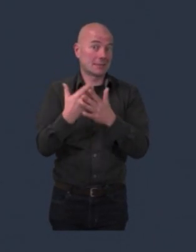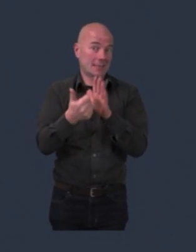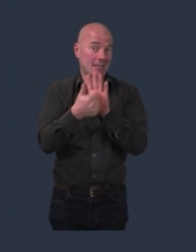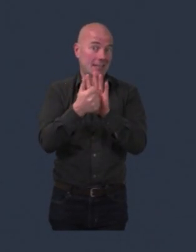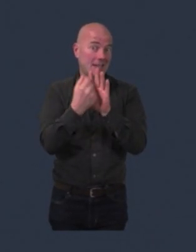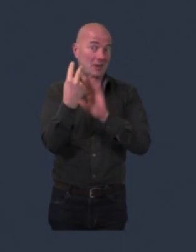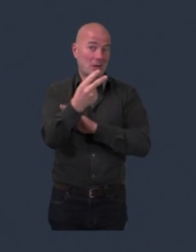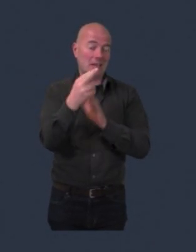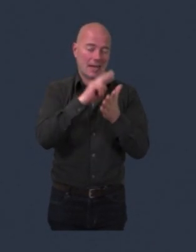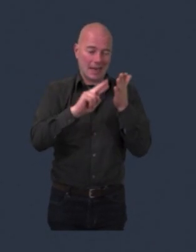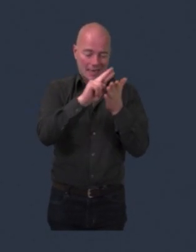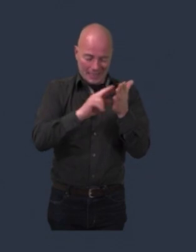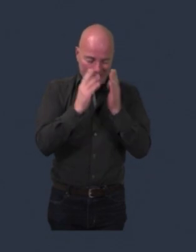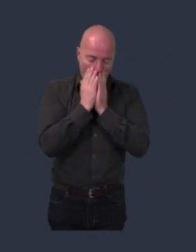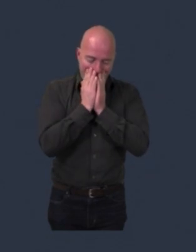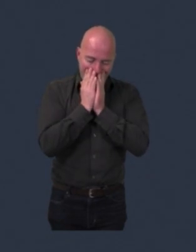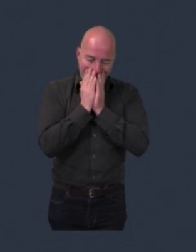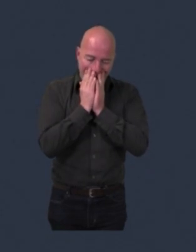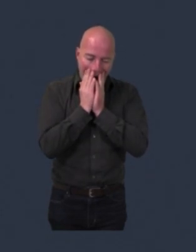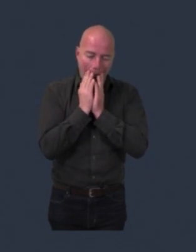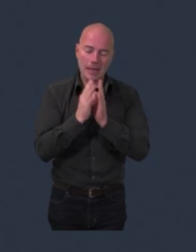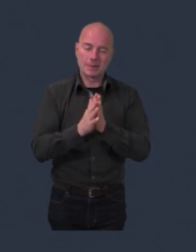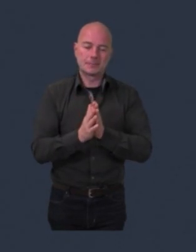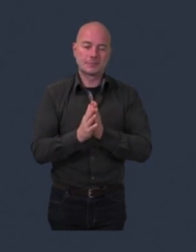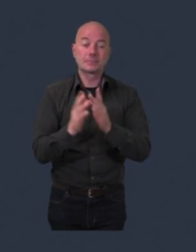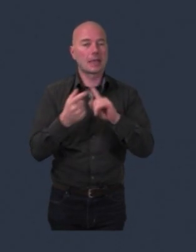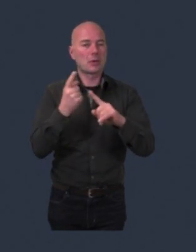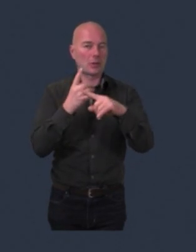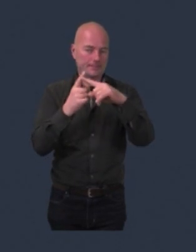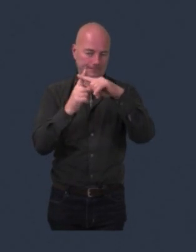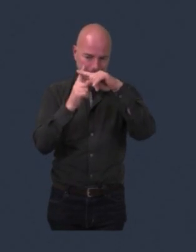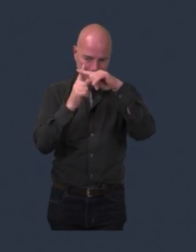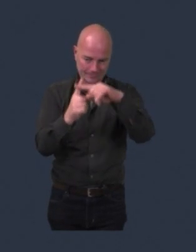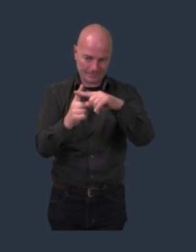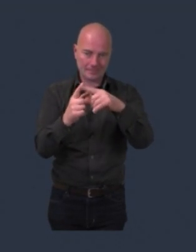les aides ou les dispositifs d'aide sur ce type de transport. Je vous remercie.